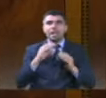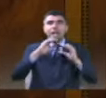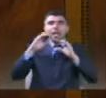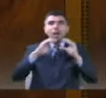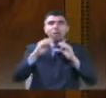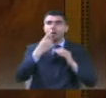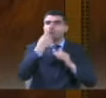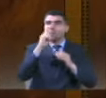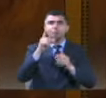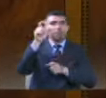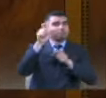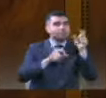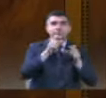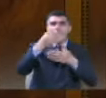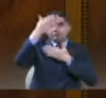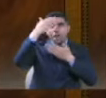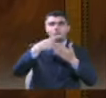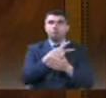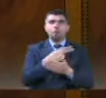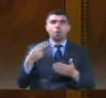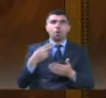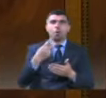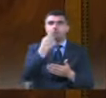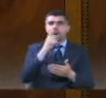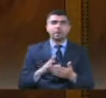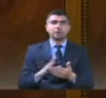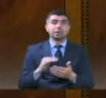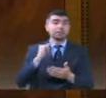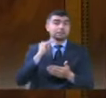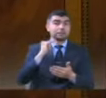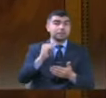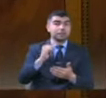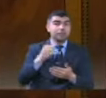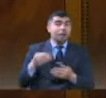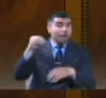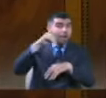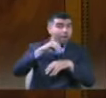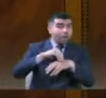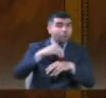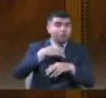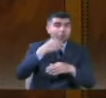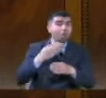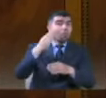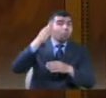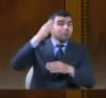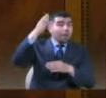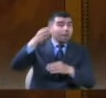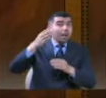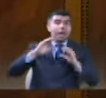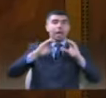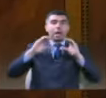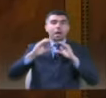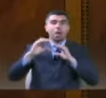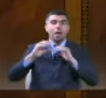يقبلوش المغاربة وما يقبلوش المغرب، وماشي إحنا اللي غادي نجيوه بطبيعة الحال. خاصنا إحنا الطموح ديالنا على أنه الحوار